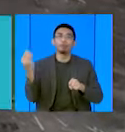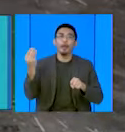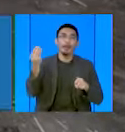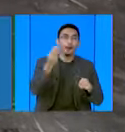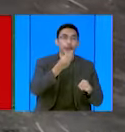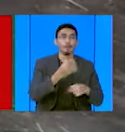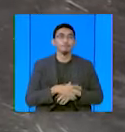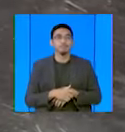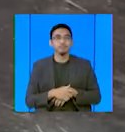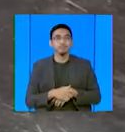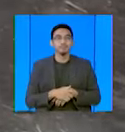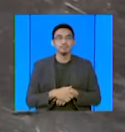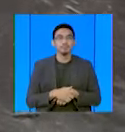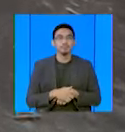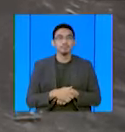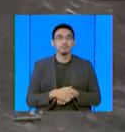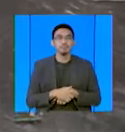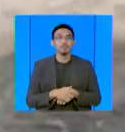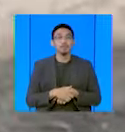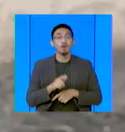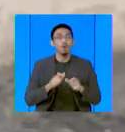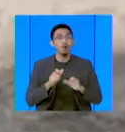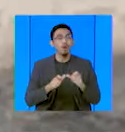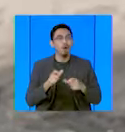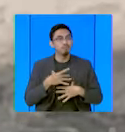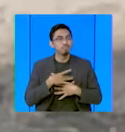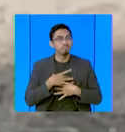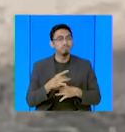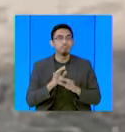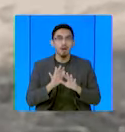antara Irna dan Momot ini pun mampu menyedot perhatian di sosial media.